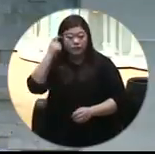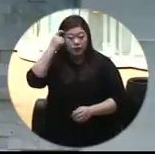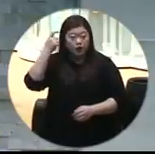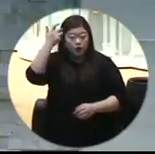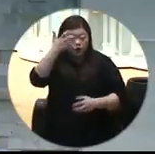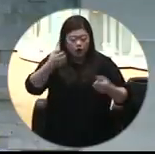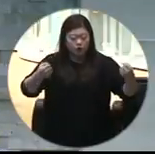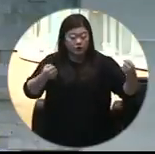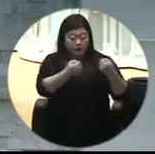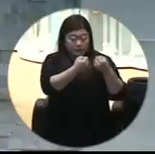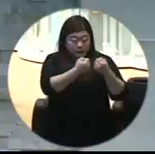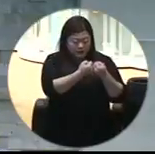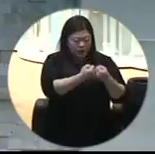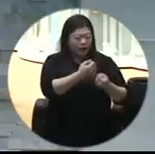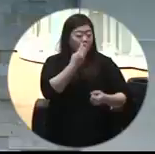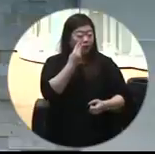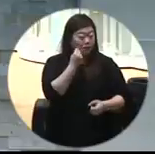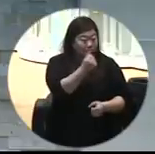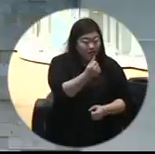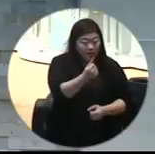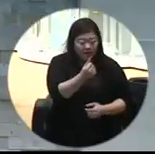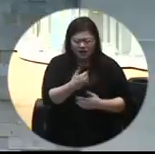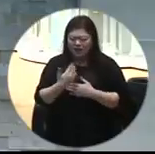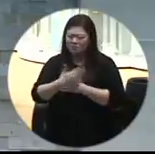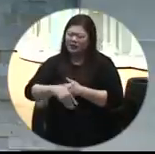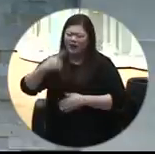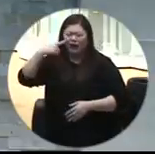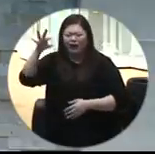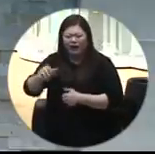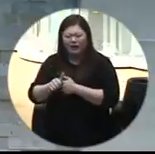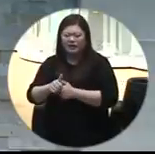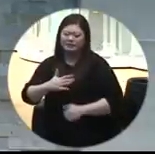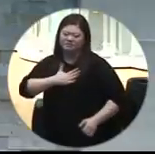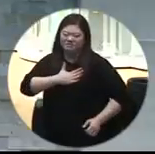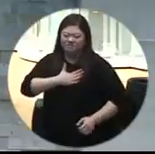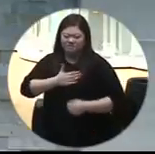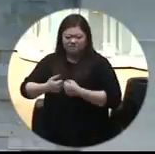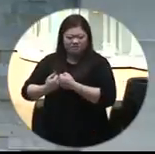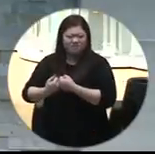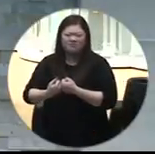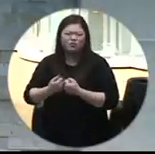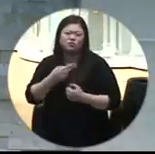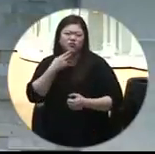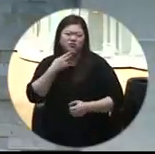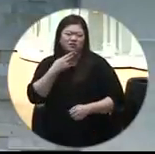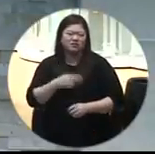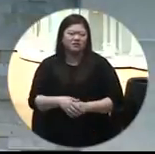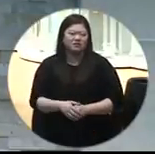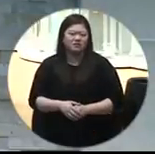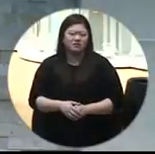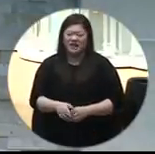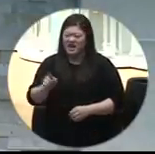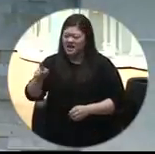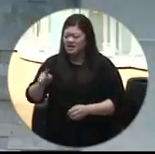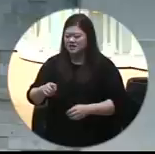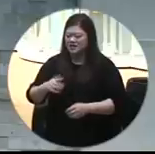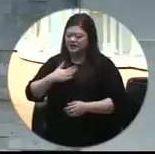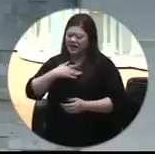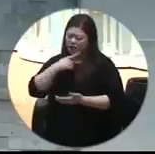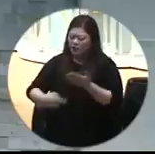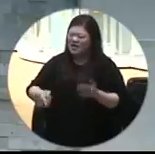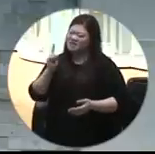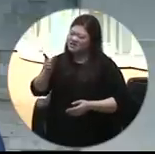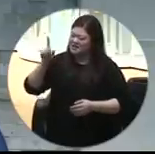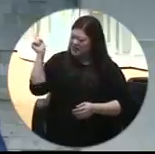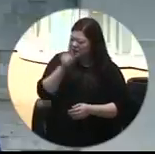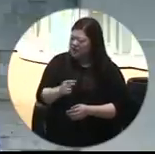사람들은 육신 싸움을 싸우지 않습니다. 서로 감정 싸움하고 자동심 싸움하고 입군 놓고 싸우고